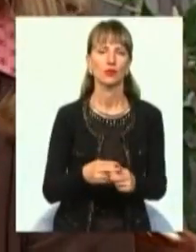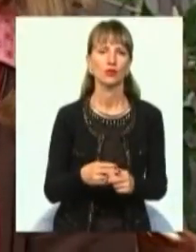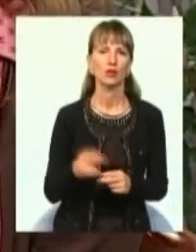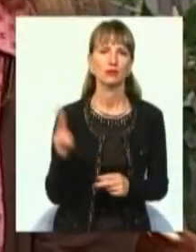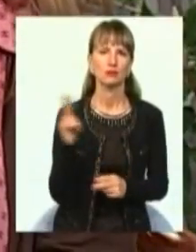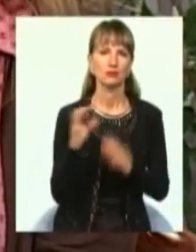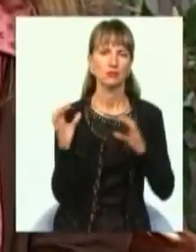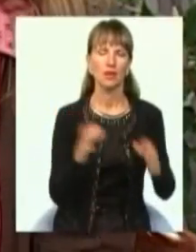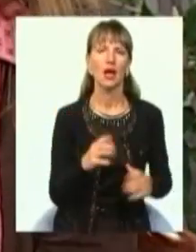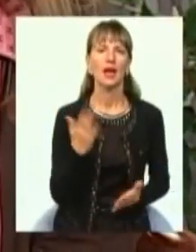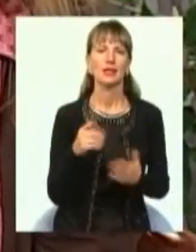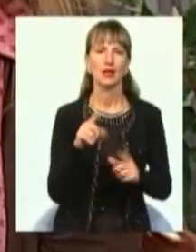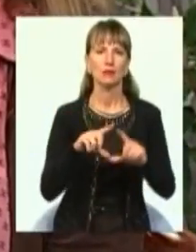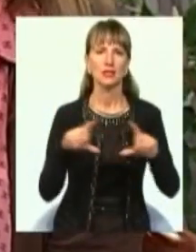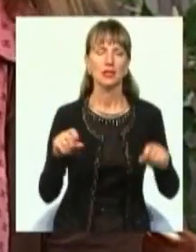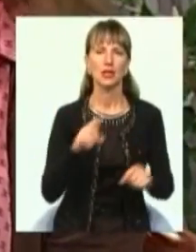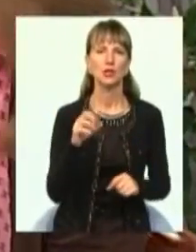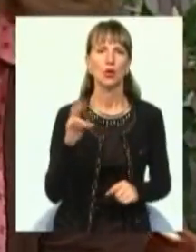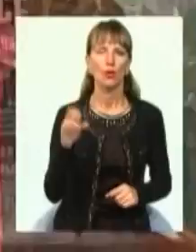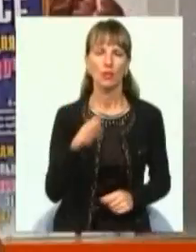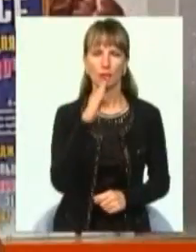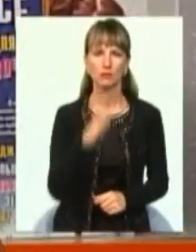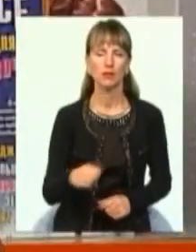А якщо там, наприклад, знак «Зона» і такий